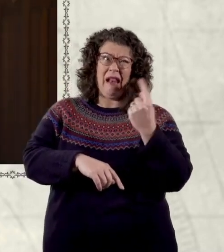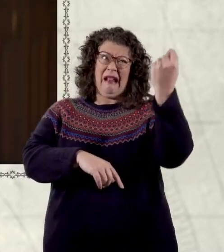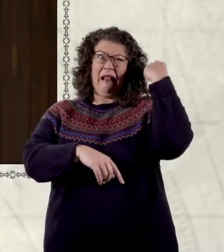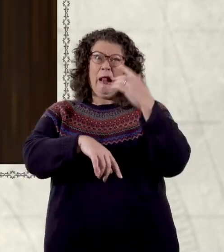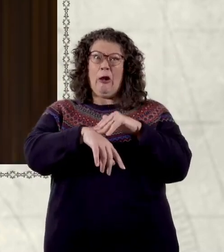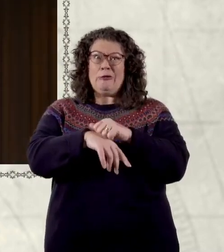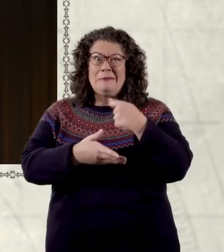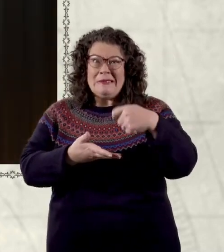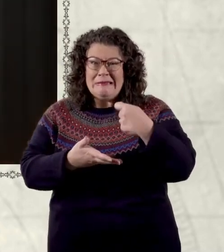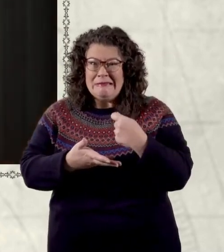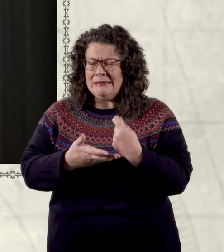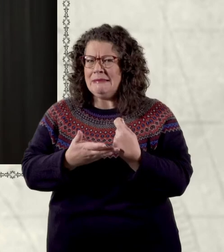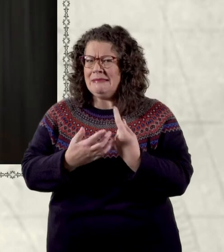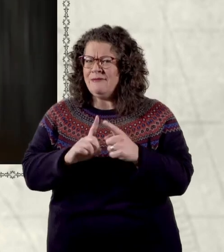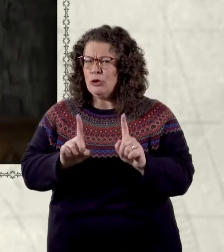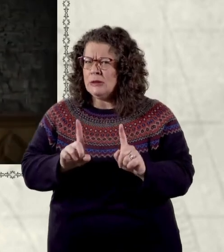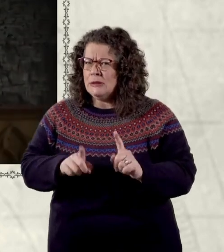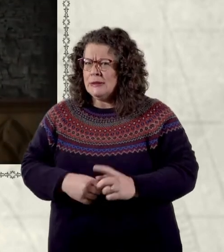wahanol.